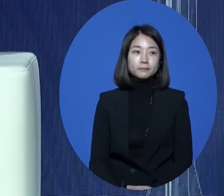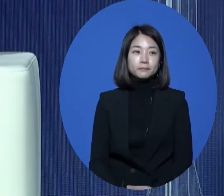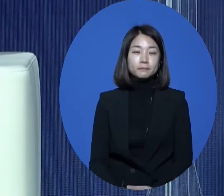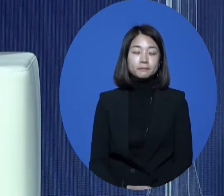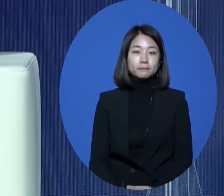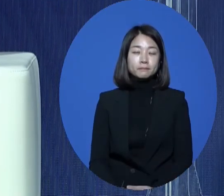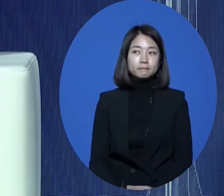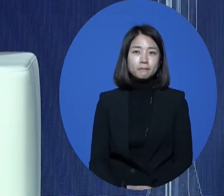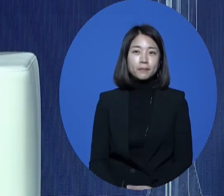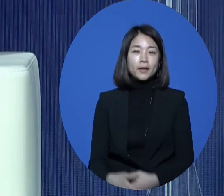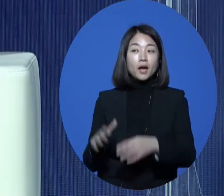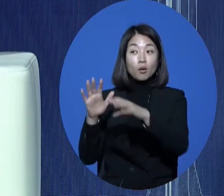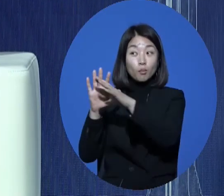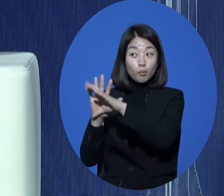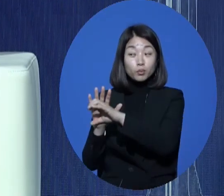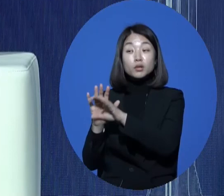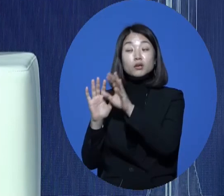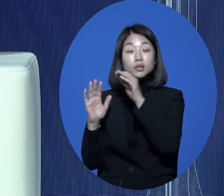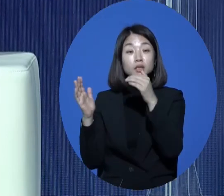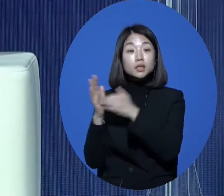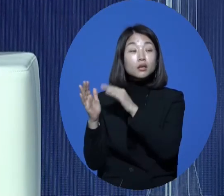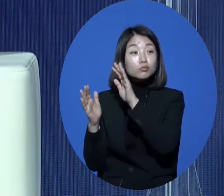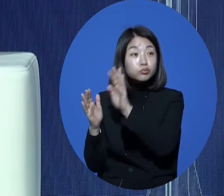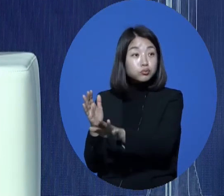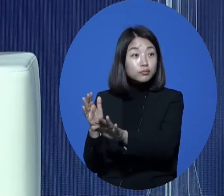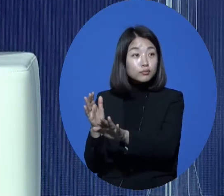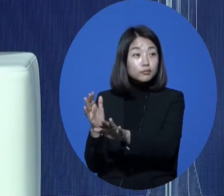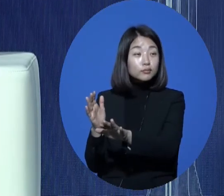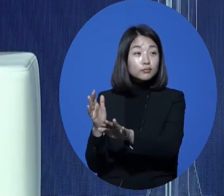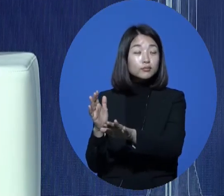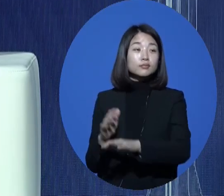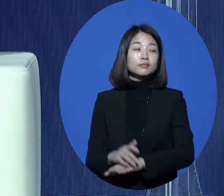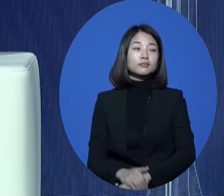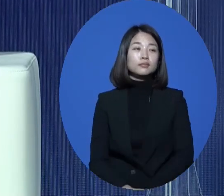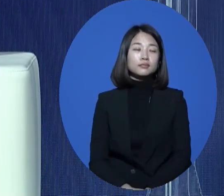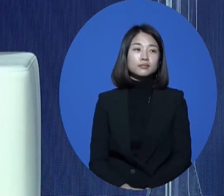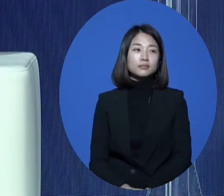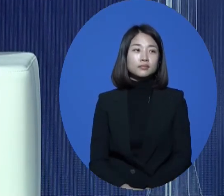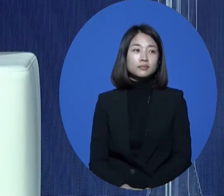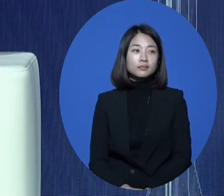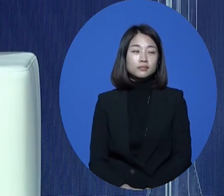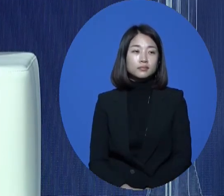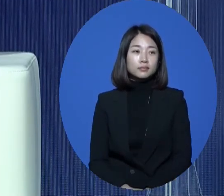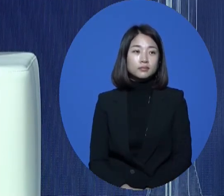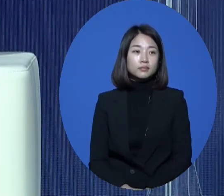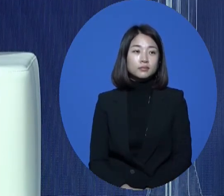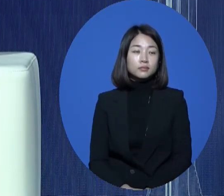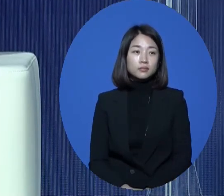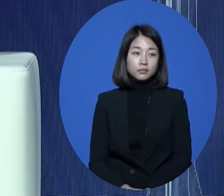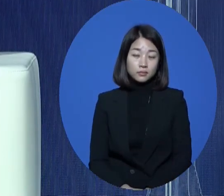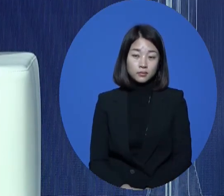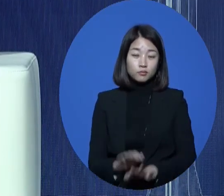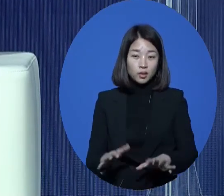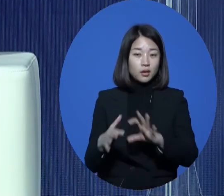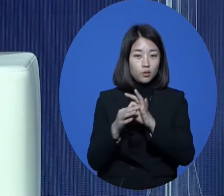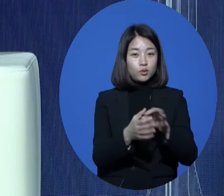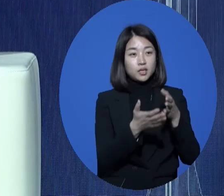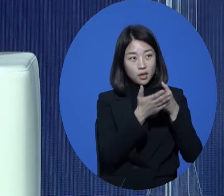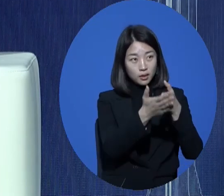그러면 포스트 코로나 시대에 우리가 계속해서 지금